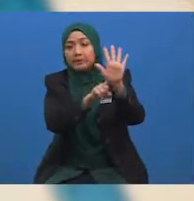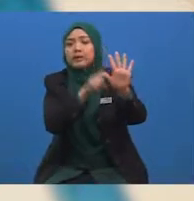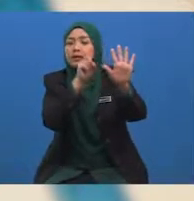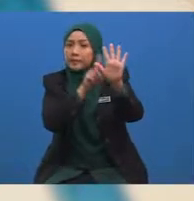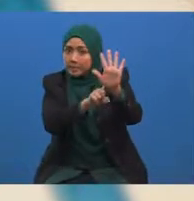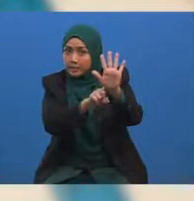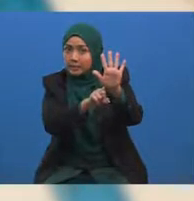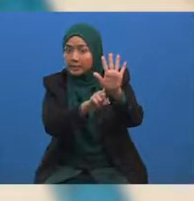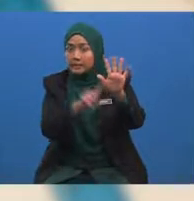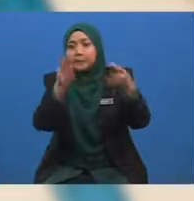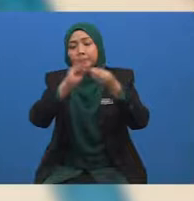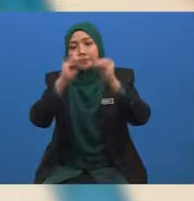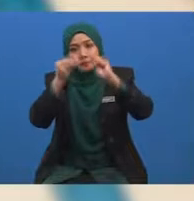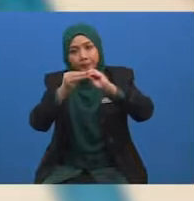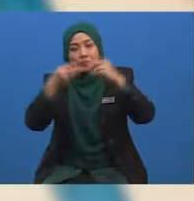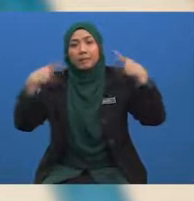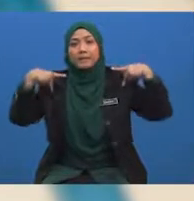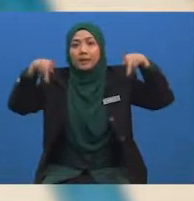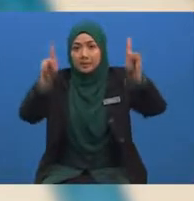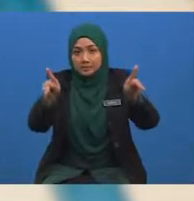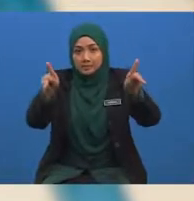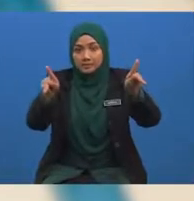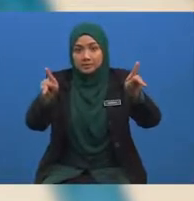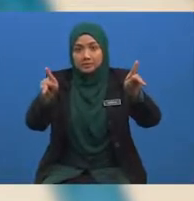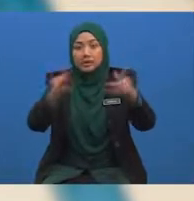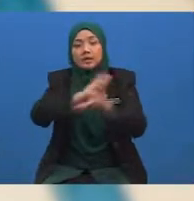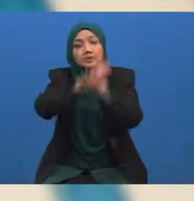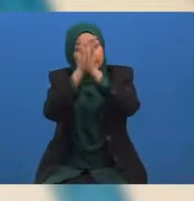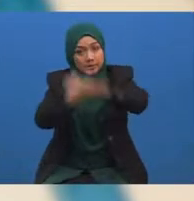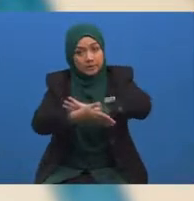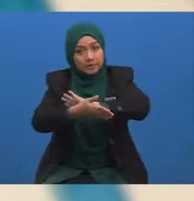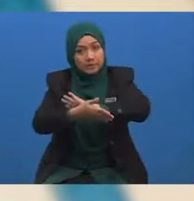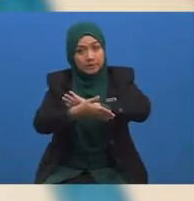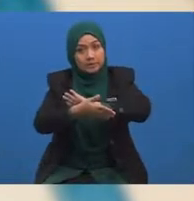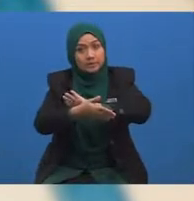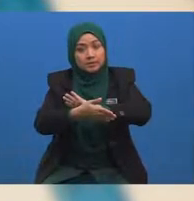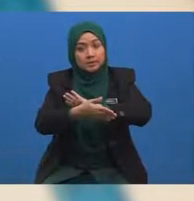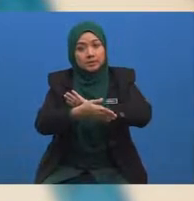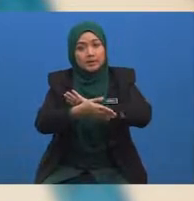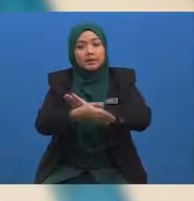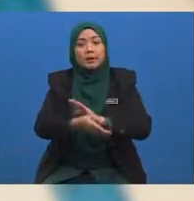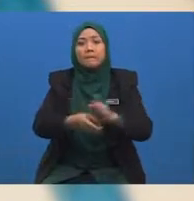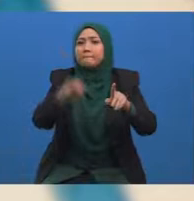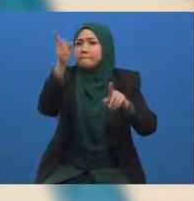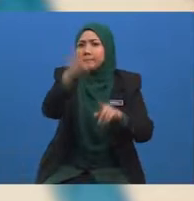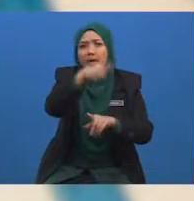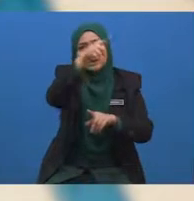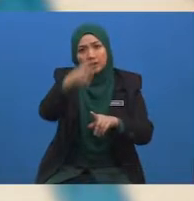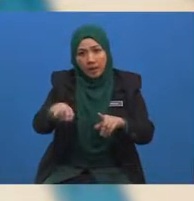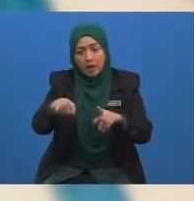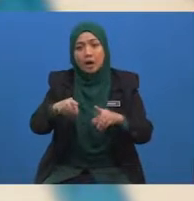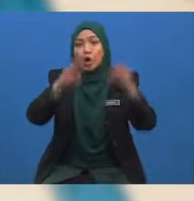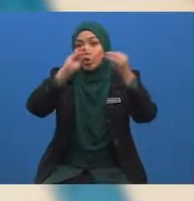5 adalah nombor perdana. Jadi, kita pangkah sifir 5 selain